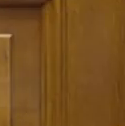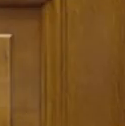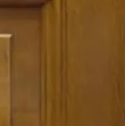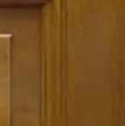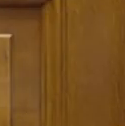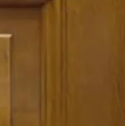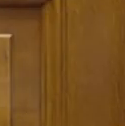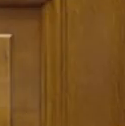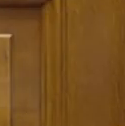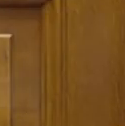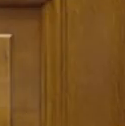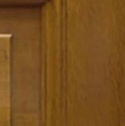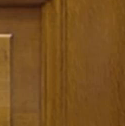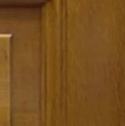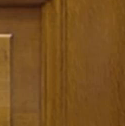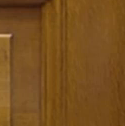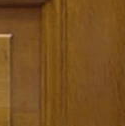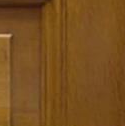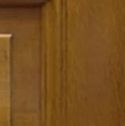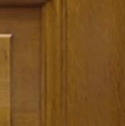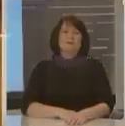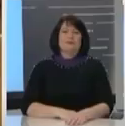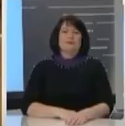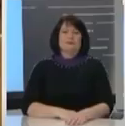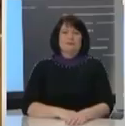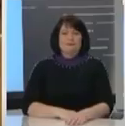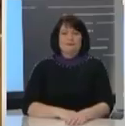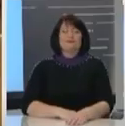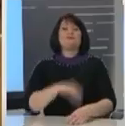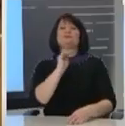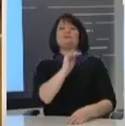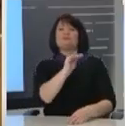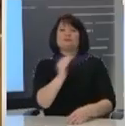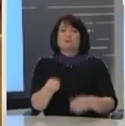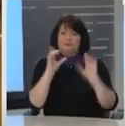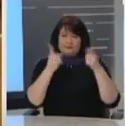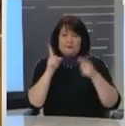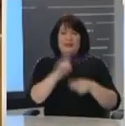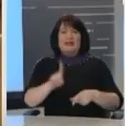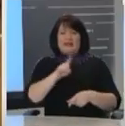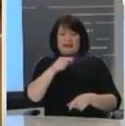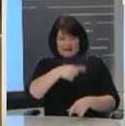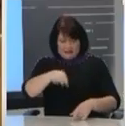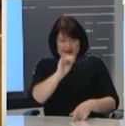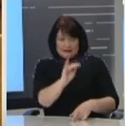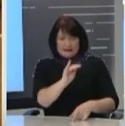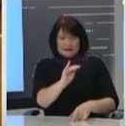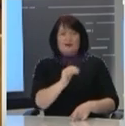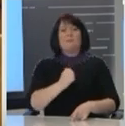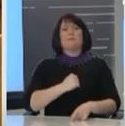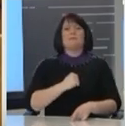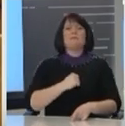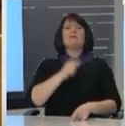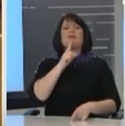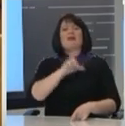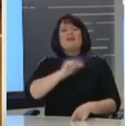δεν σας ικανοποιεί, δεν έχετε παρά να ρωτήσετε τον κύριο Μητσοτάκη και τη Νέα Δημοκρατία, γνήσιους εκφραστές των απόψεων και του